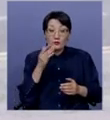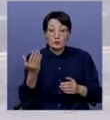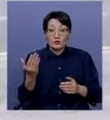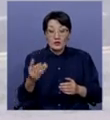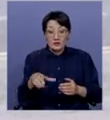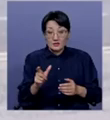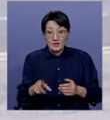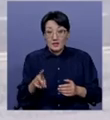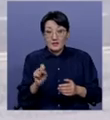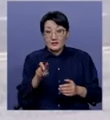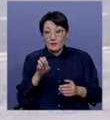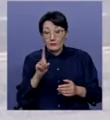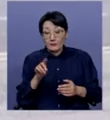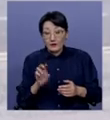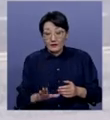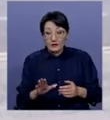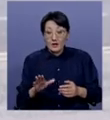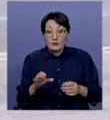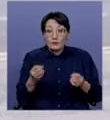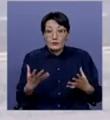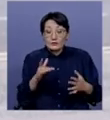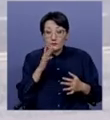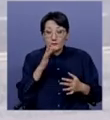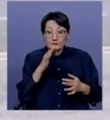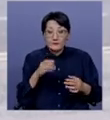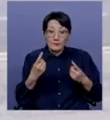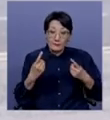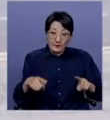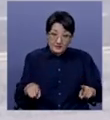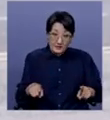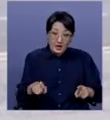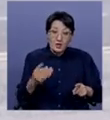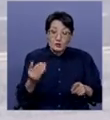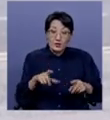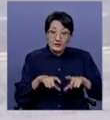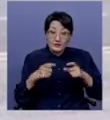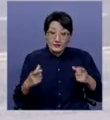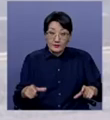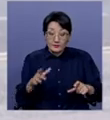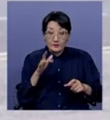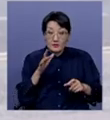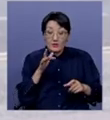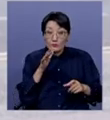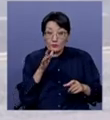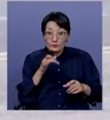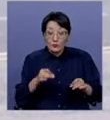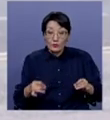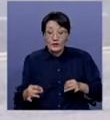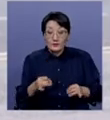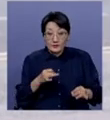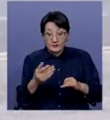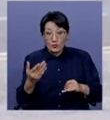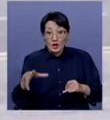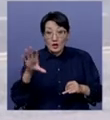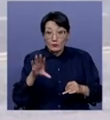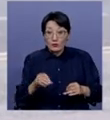кісі жай уақытта, мысал үшін, басқаша ғой, бірақ сол емтихан үстінде әңгімеде ол кісінің